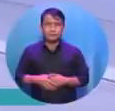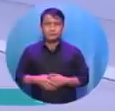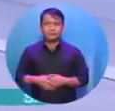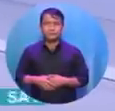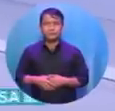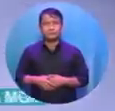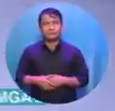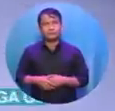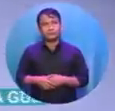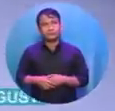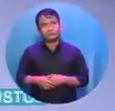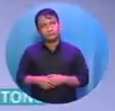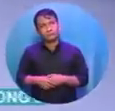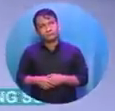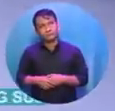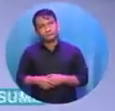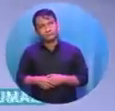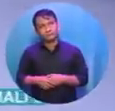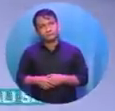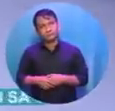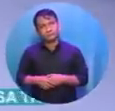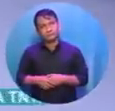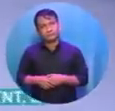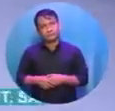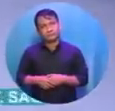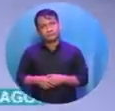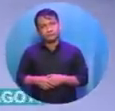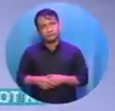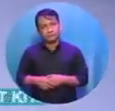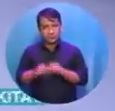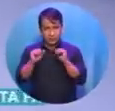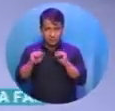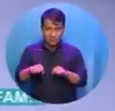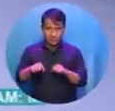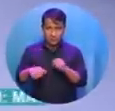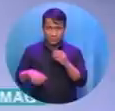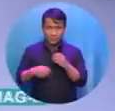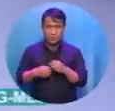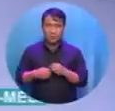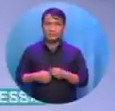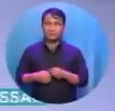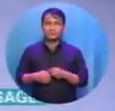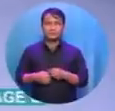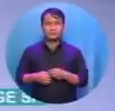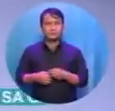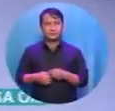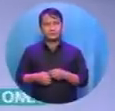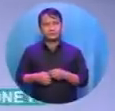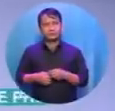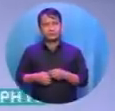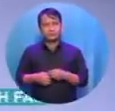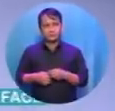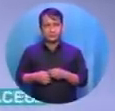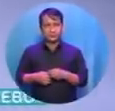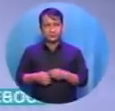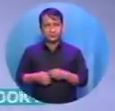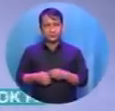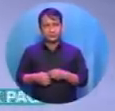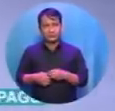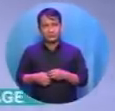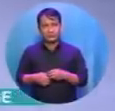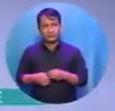load natin? Makita natin. Buksan mo na agad. Okay. So ngayon, buksan niyo. Ngayon, ito, ito na pala. Ito na.